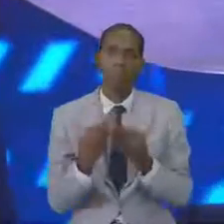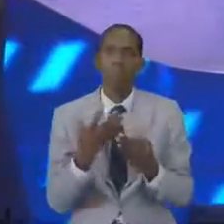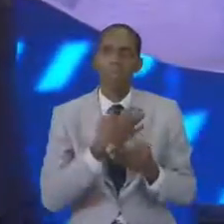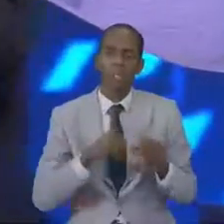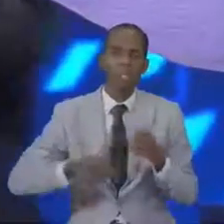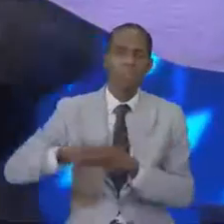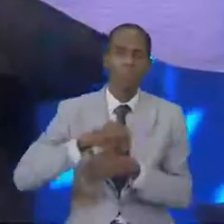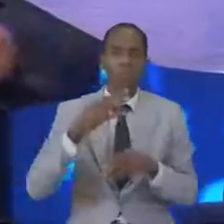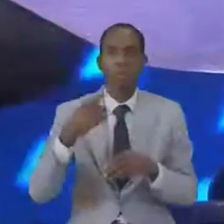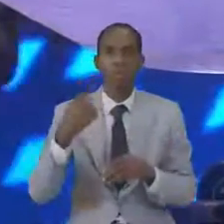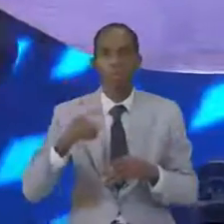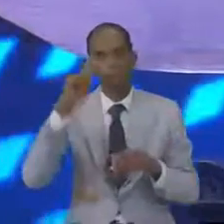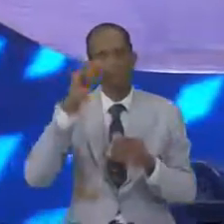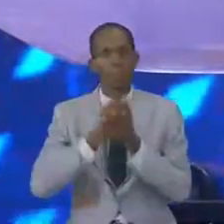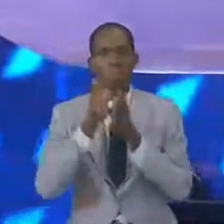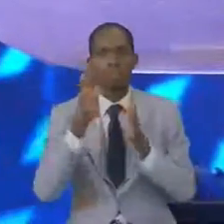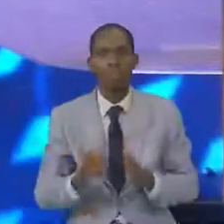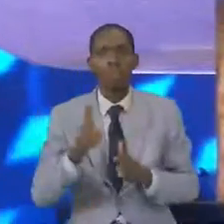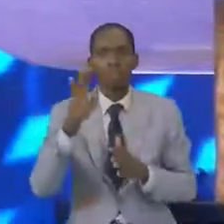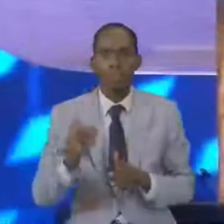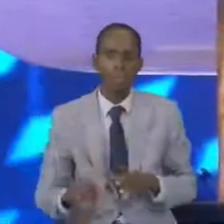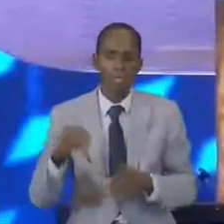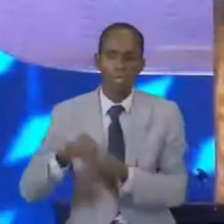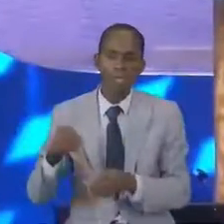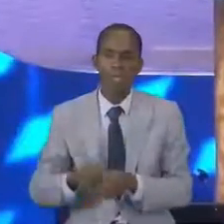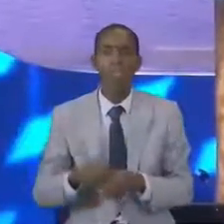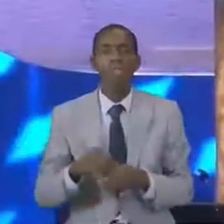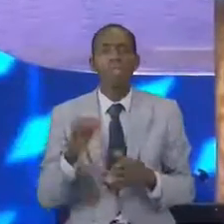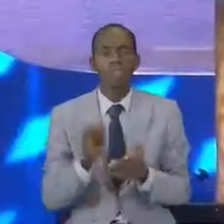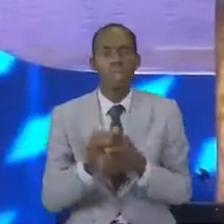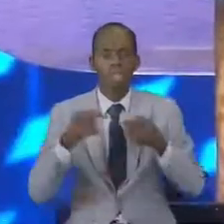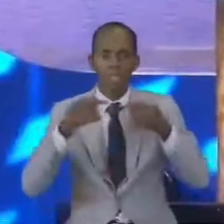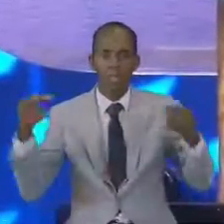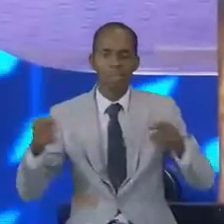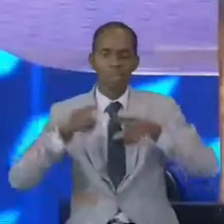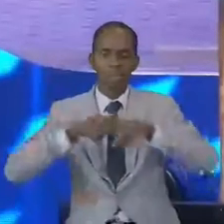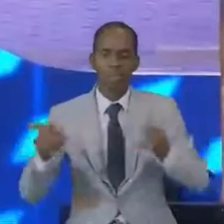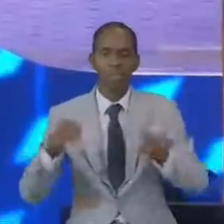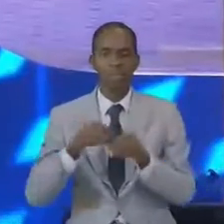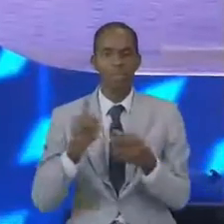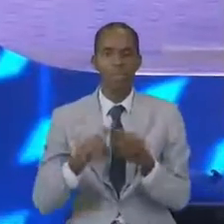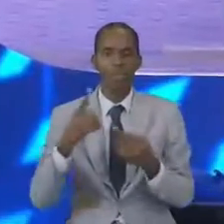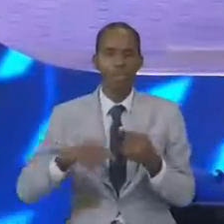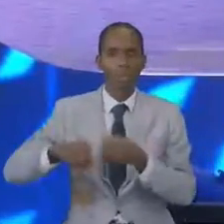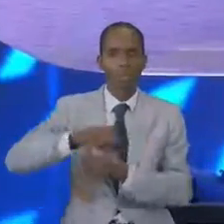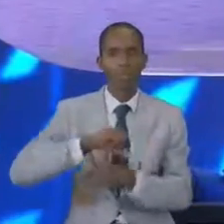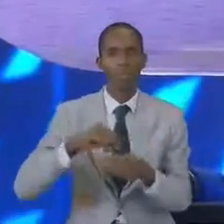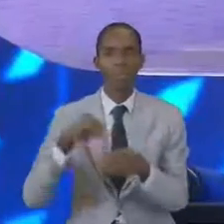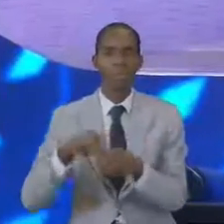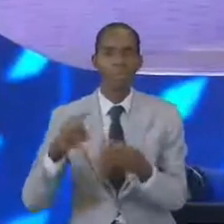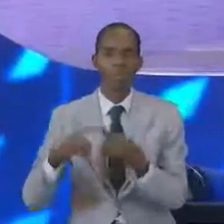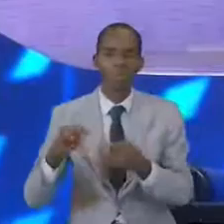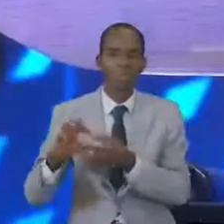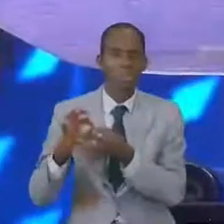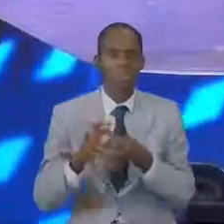communion est la communion des sœurs des croyants en semant la discorde la division de la famille dans la communion dans l'assemblée des enfants